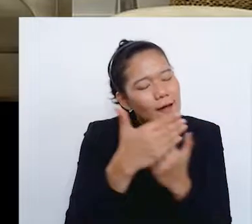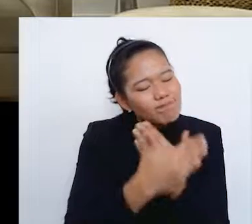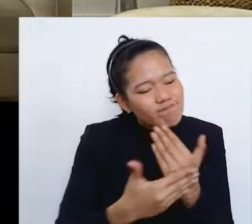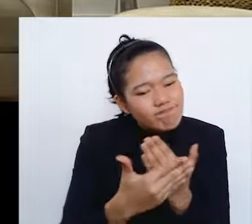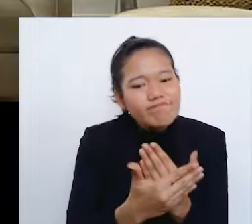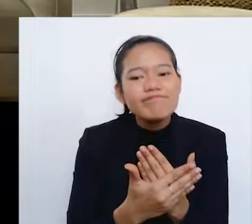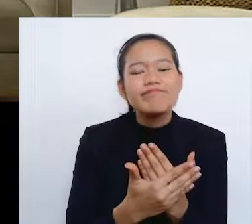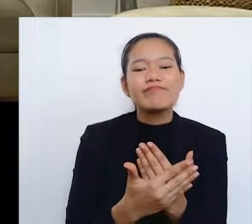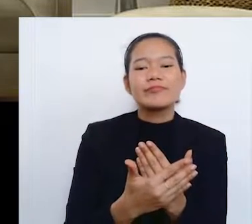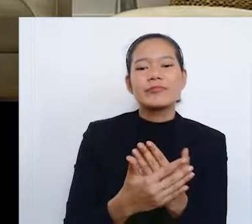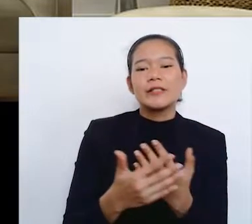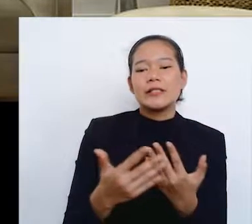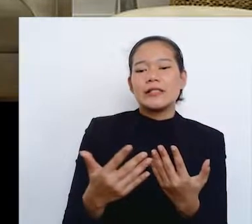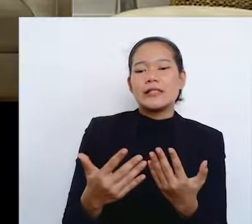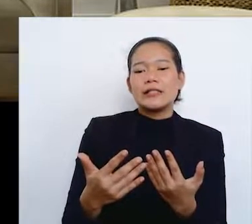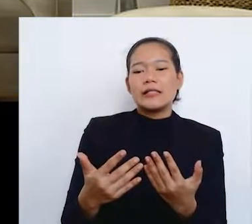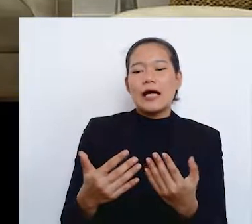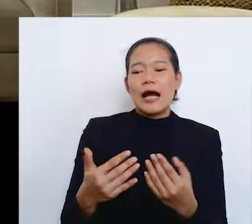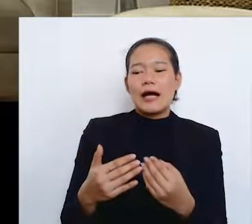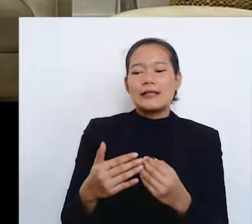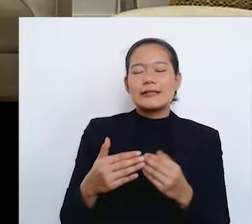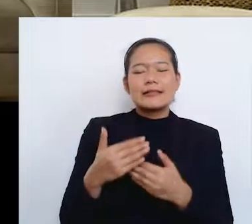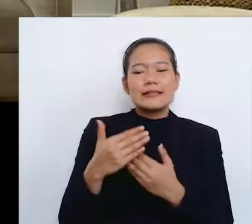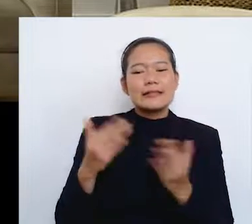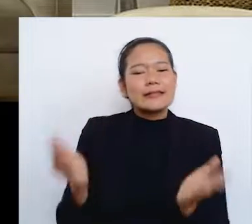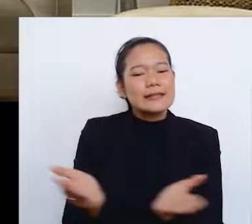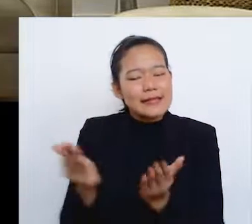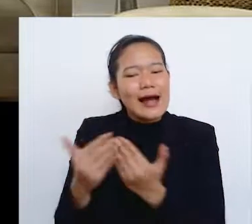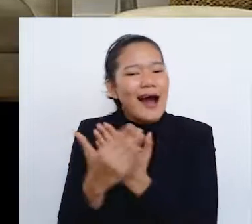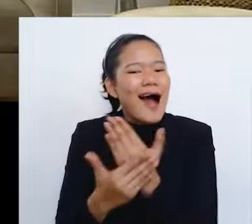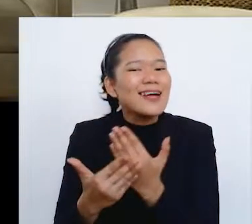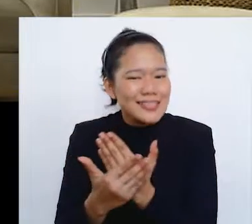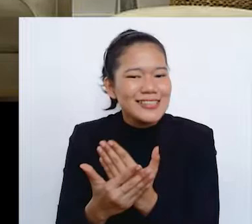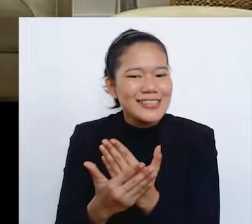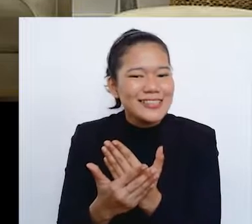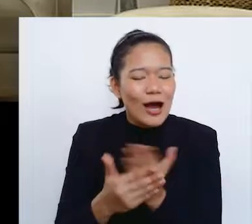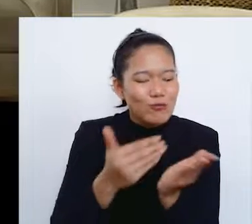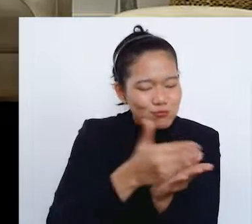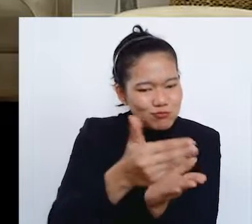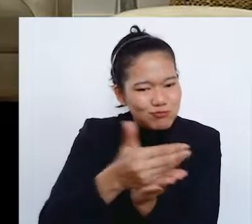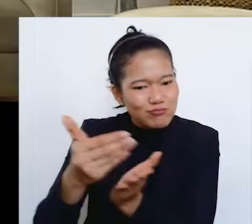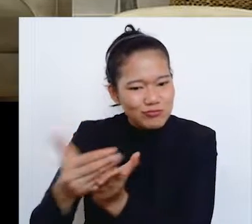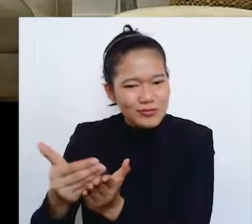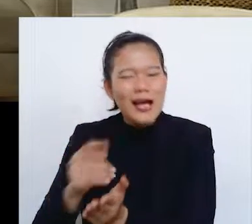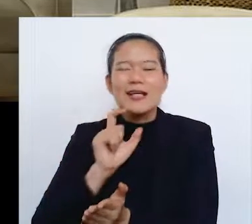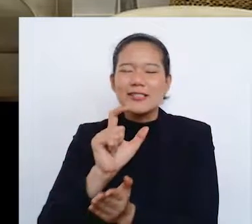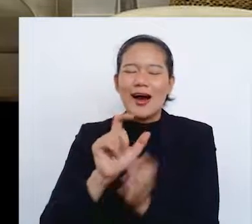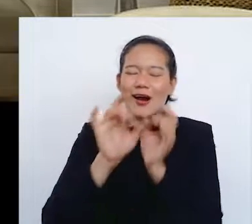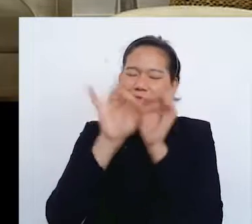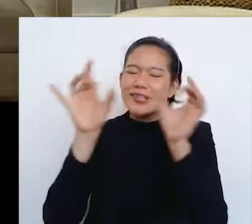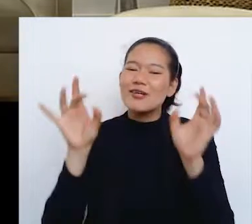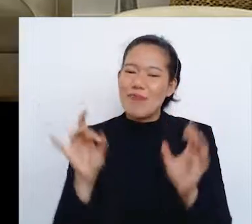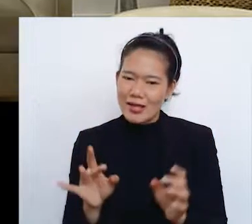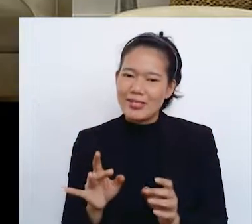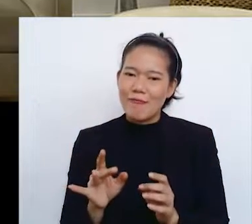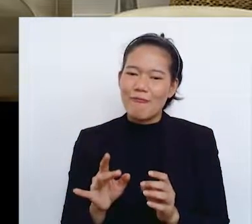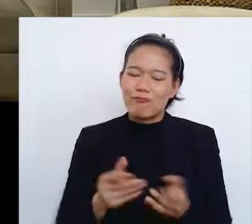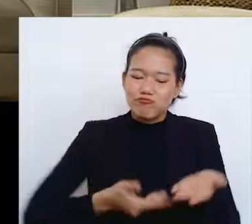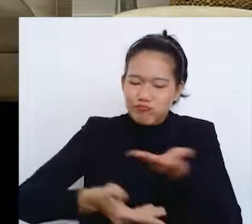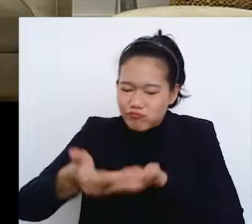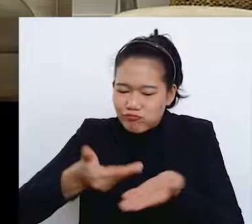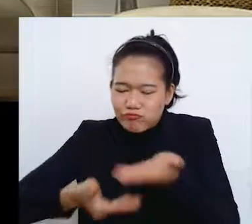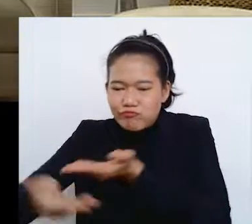perhatian kita. Kita bisa men-sharingkan kasih kita. Saudara, ada begitu banyak cara untuk kita